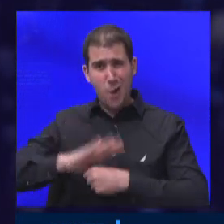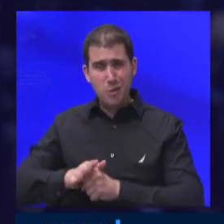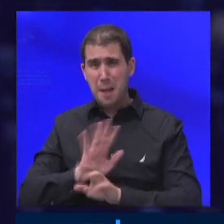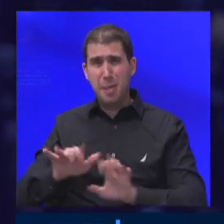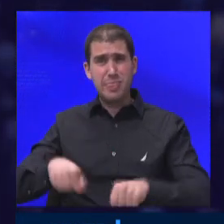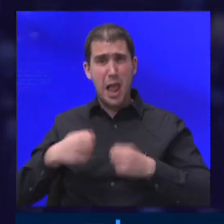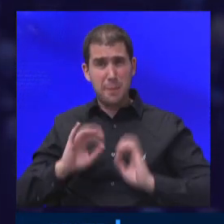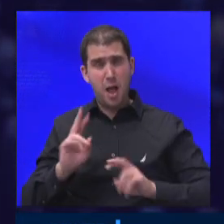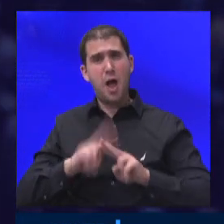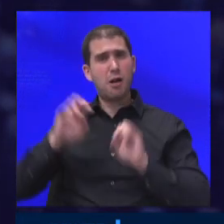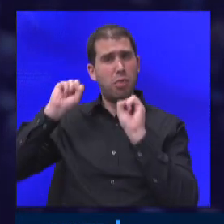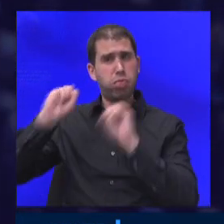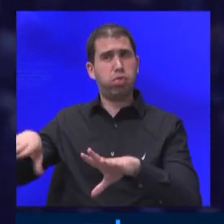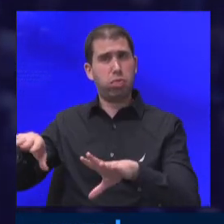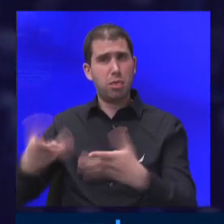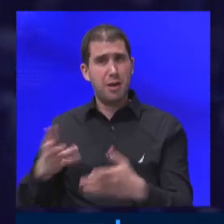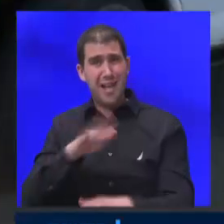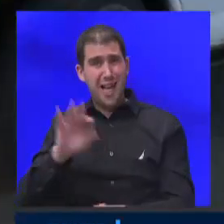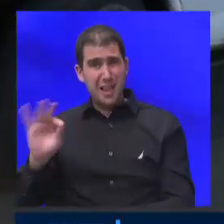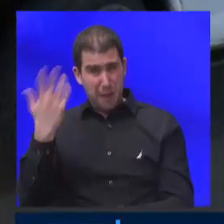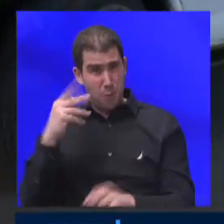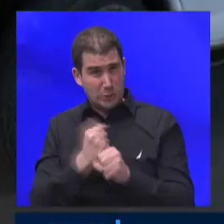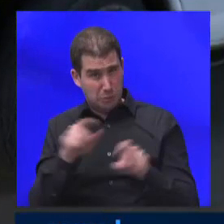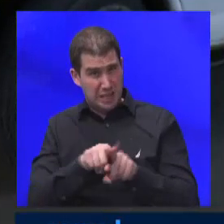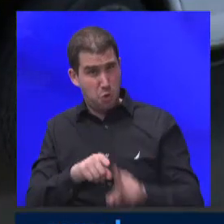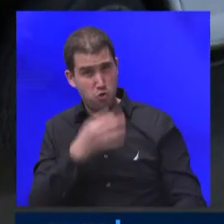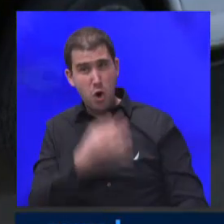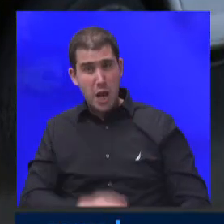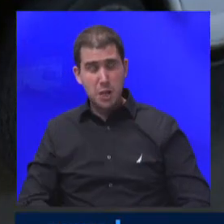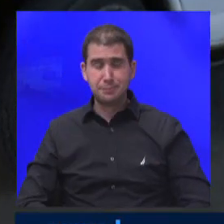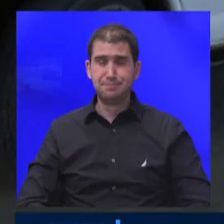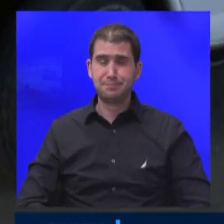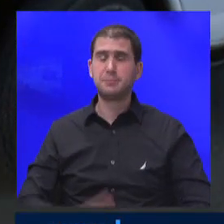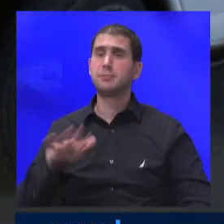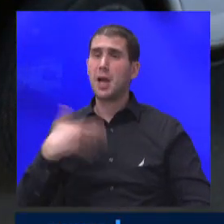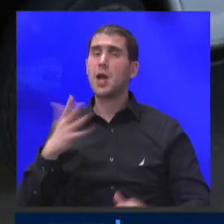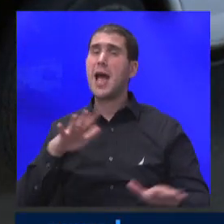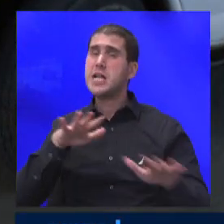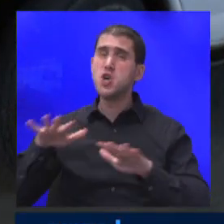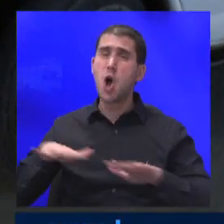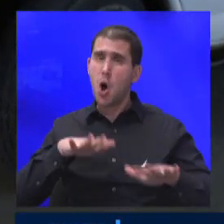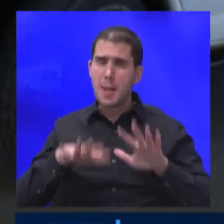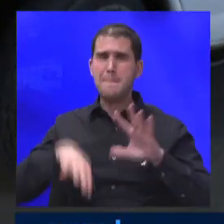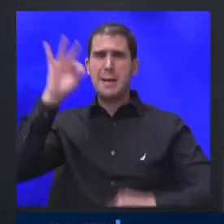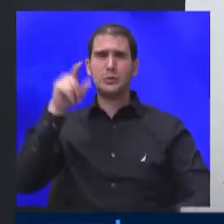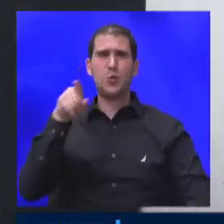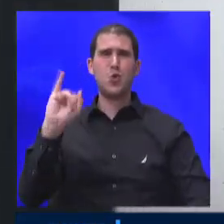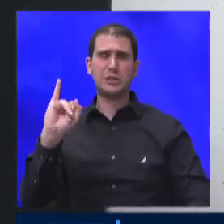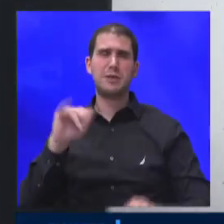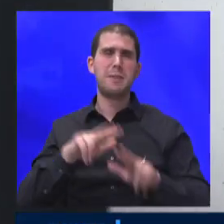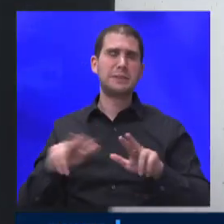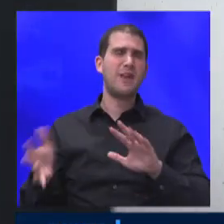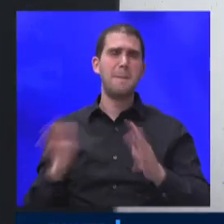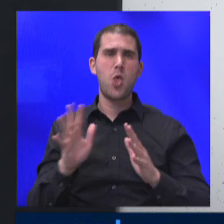אותו. לילדים שלהם גם כן היו עושים ככה. לאחר יותר מ-10 שעות נמצא יוסף במצב בינוני ביער סמוך